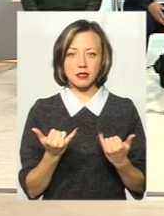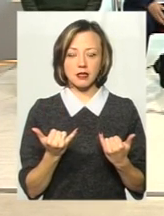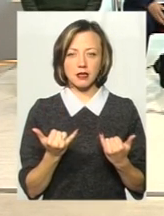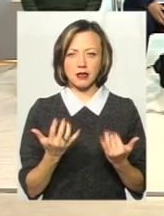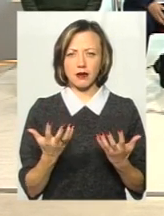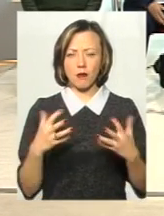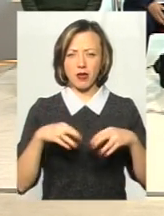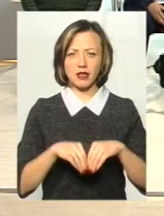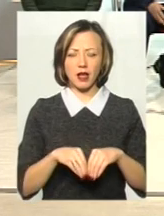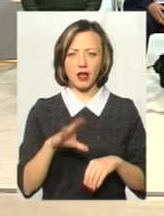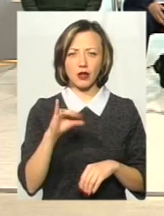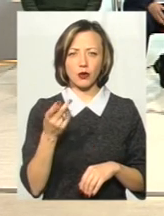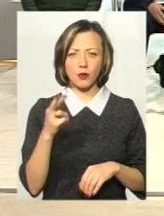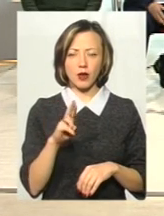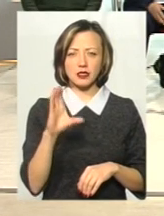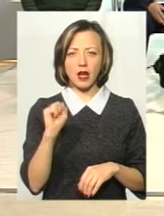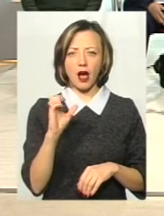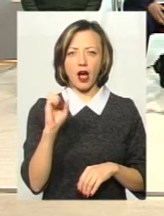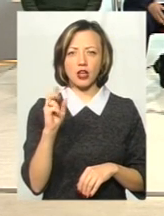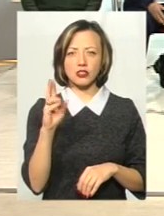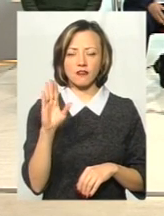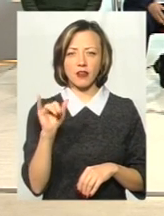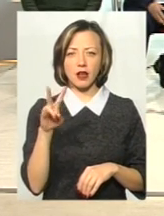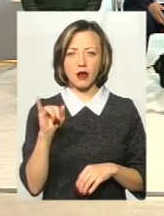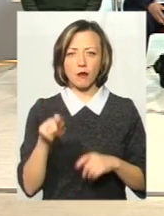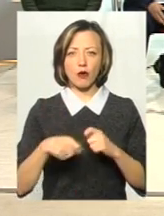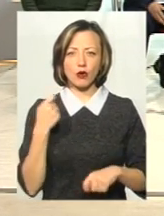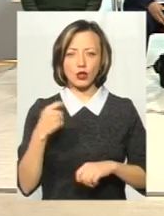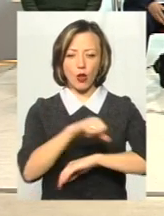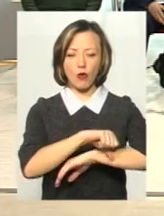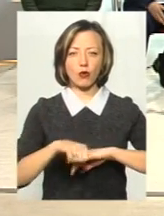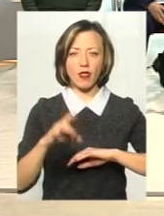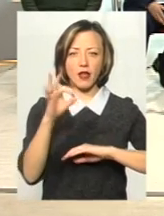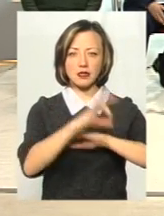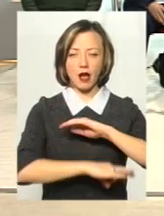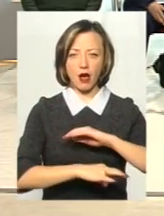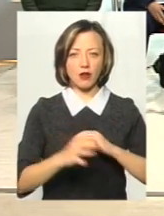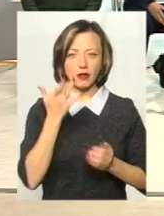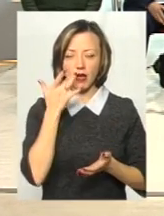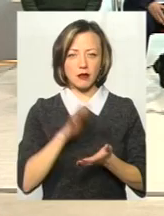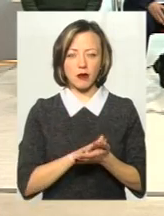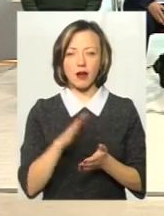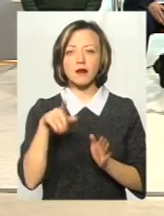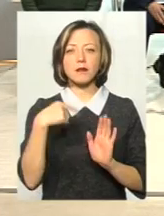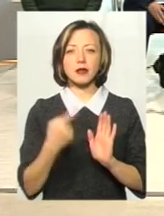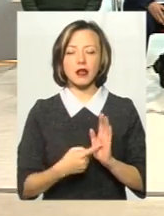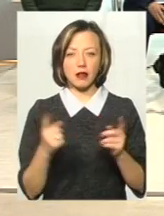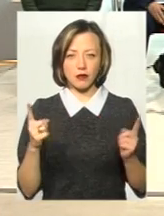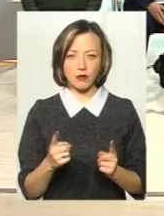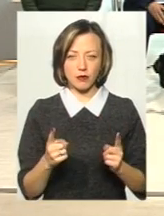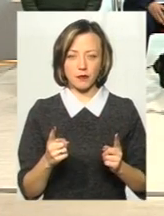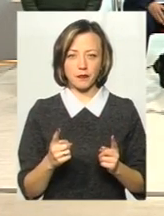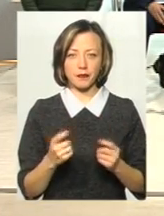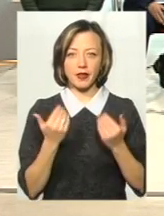Юлька і Саакашвілі порушили кордон на заході. То не гадіть, ваше влада, питання дуже коротко.